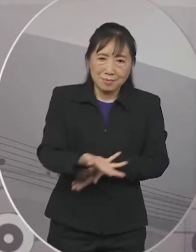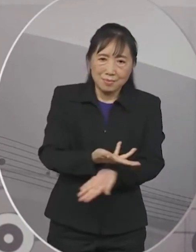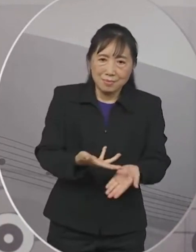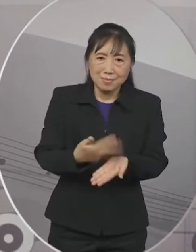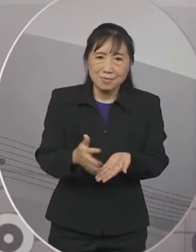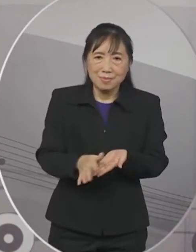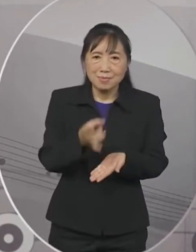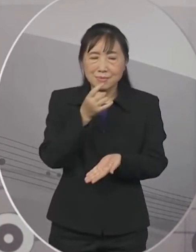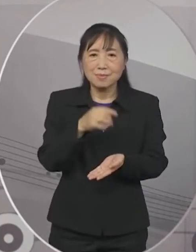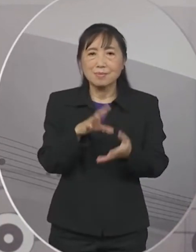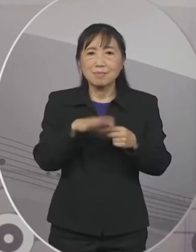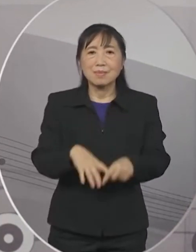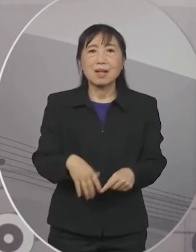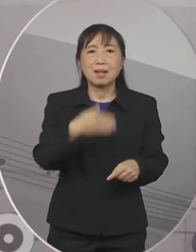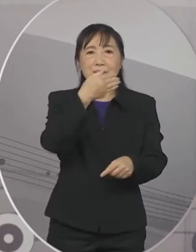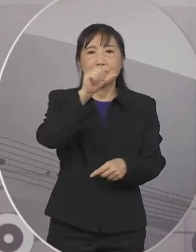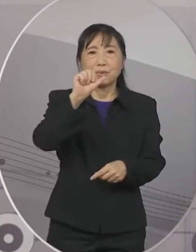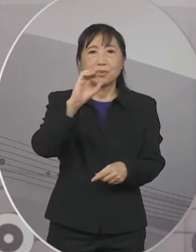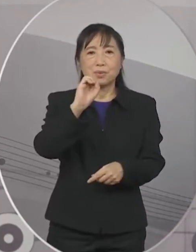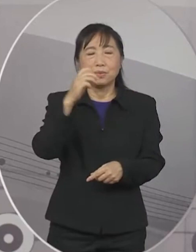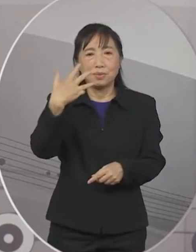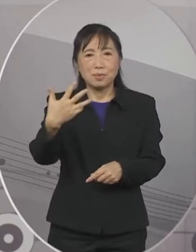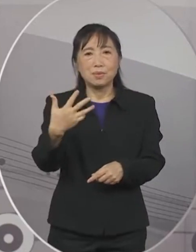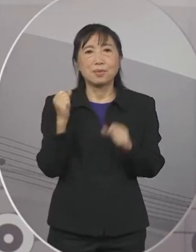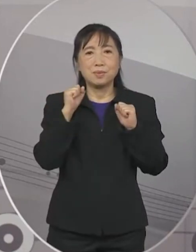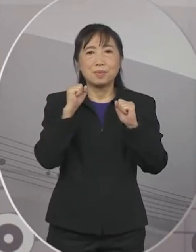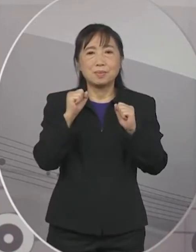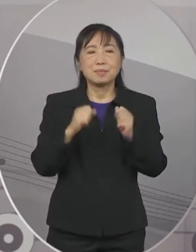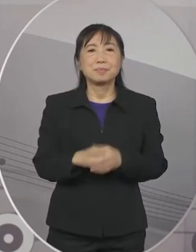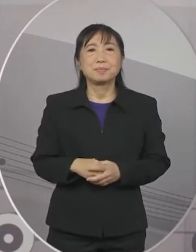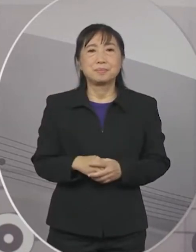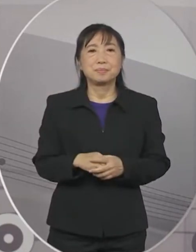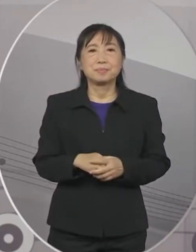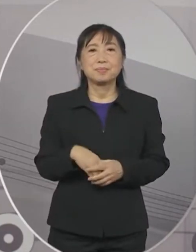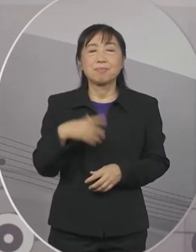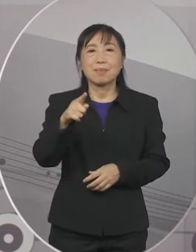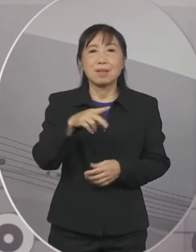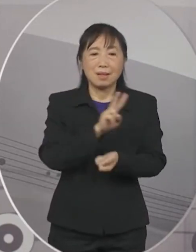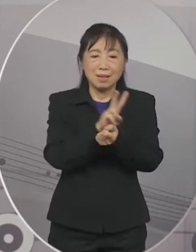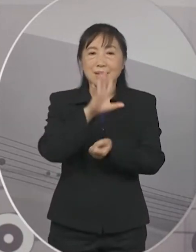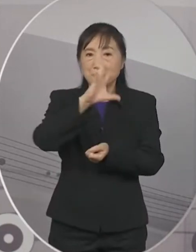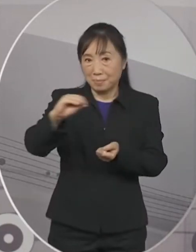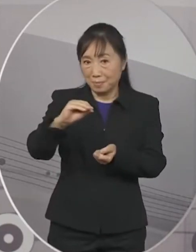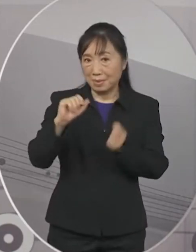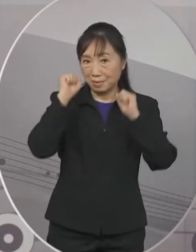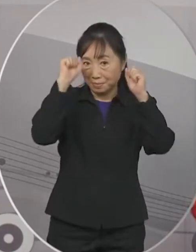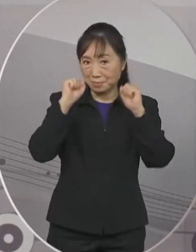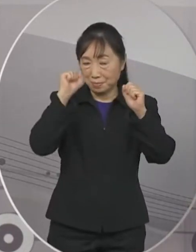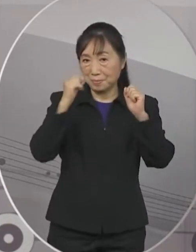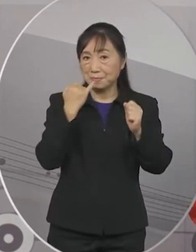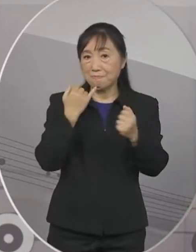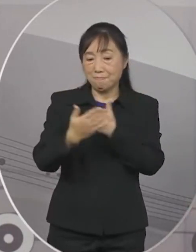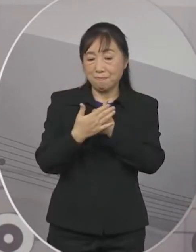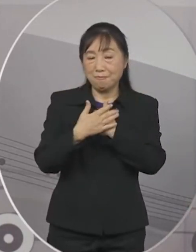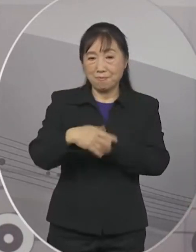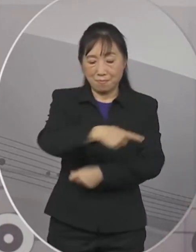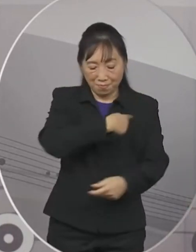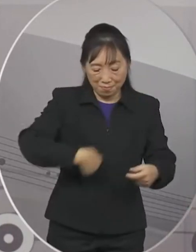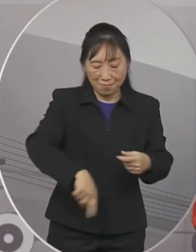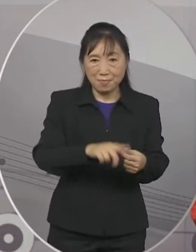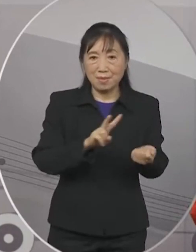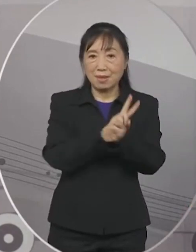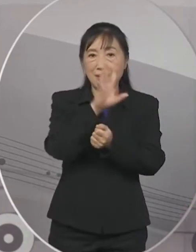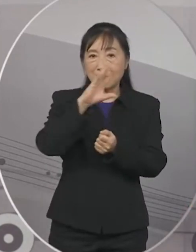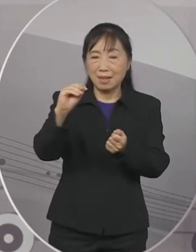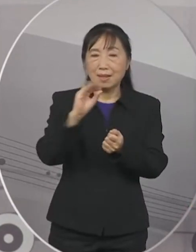分享这个95淋巴操。那这个因为淋巴操呢，可以动到我们全身淋巴，只要动到